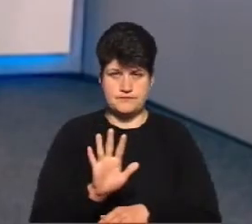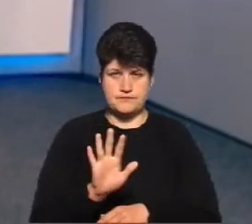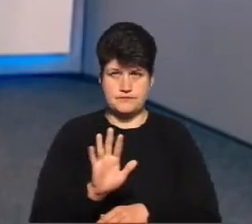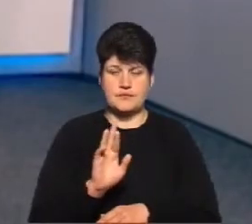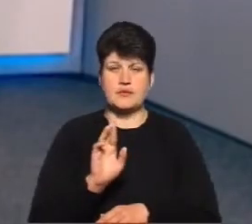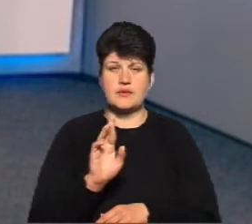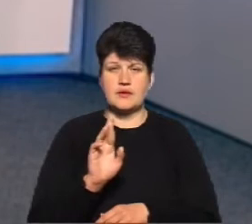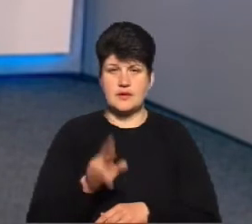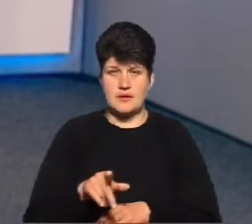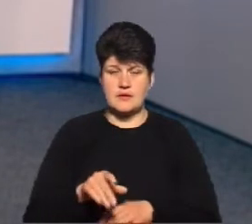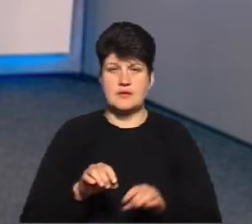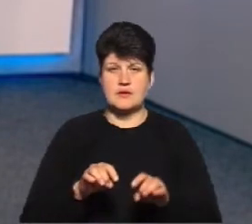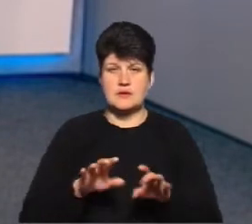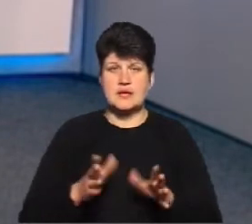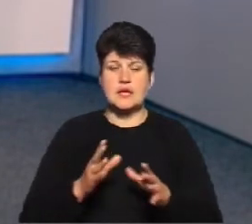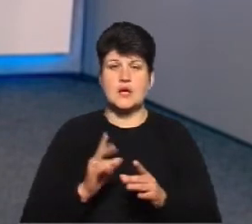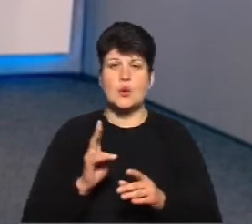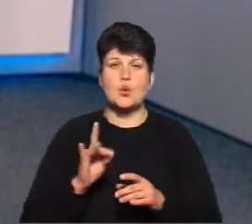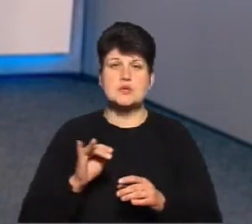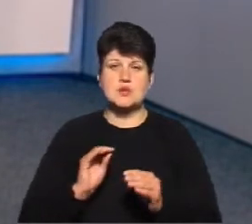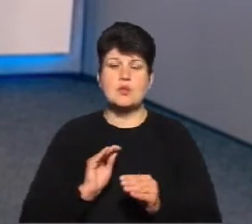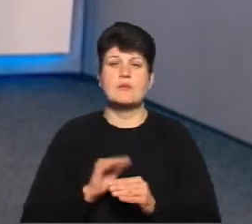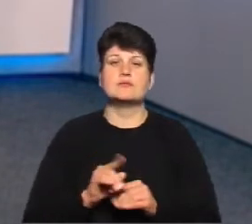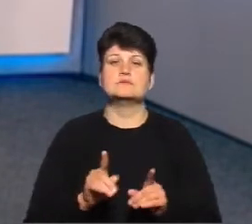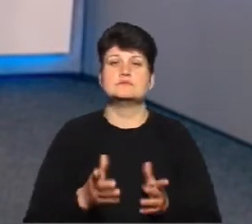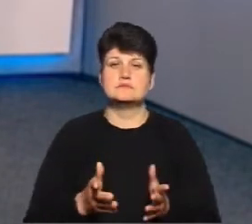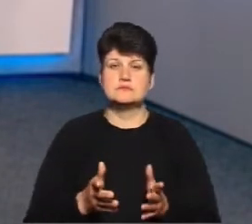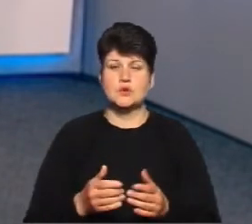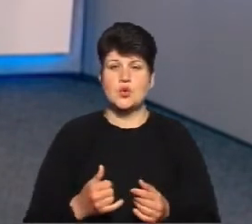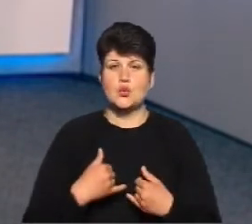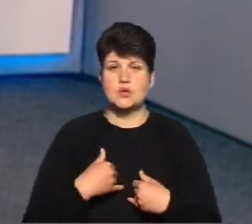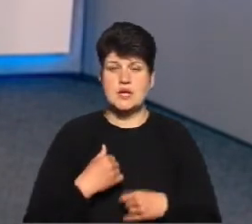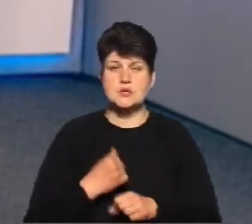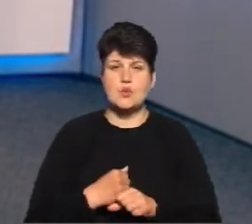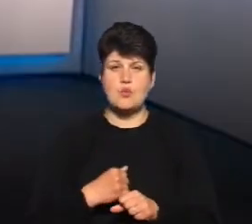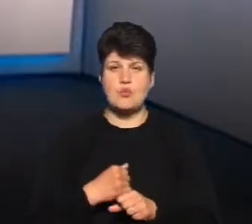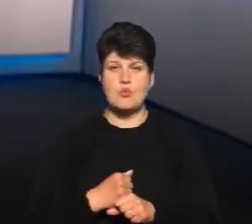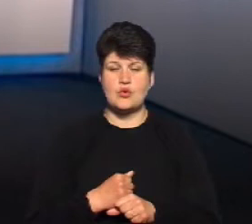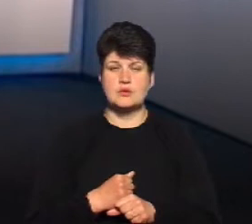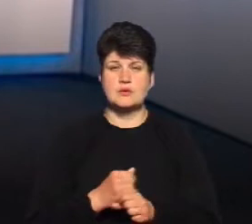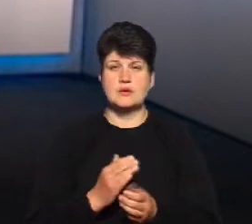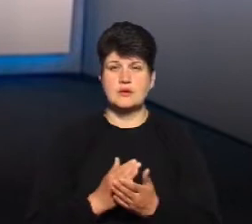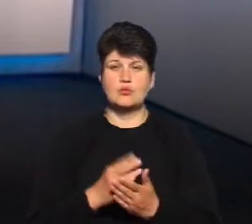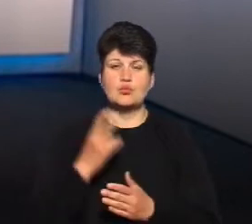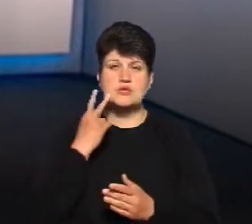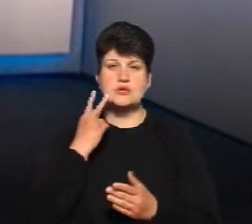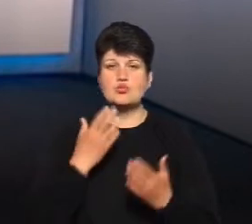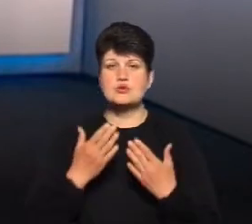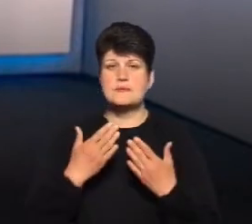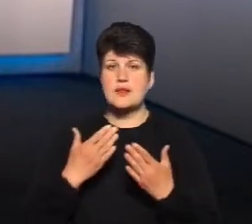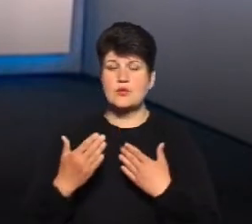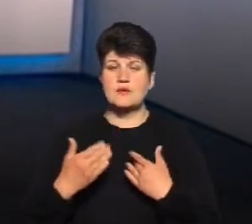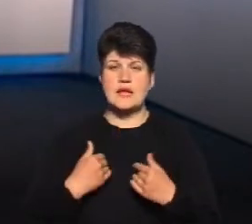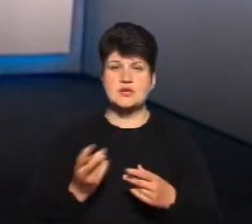от який курс додати, так? У нас робота, вона заключається в постійному спілкуванні з нашими